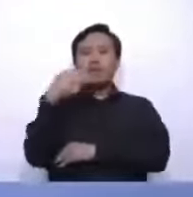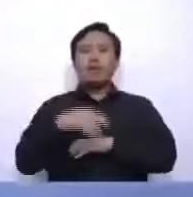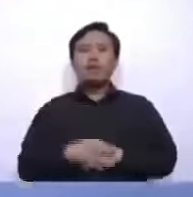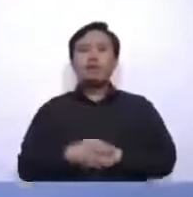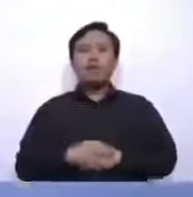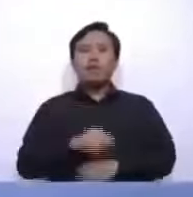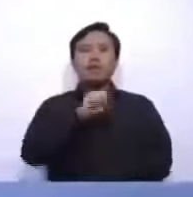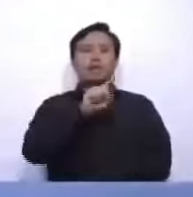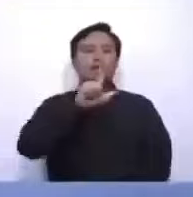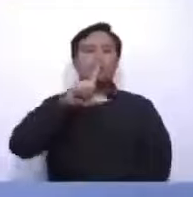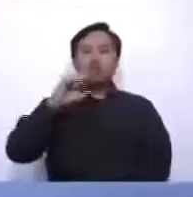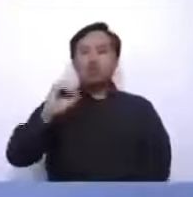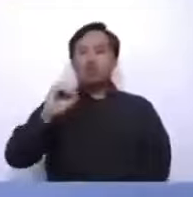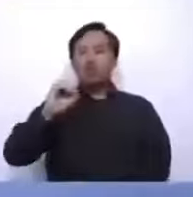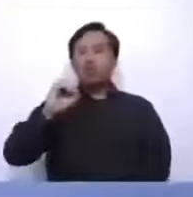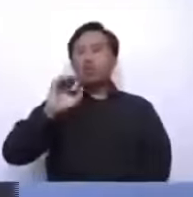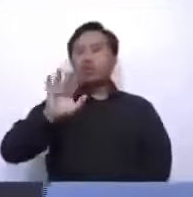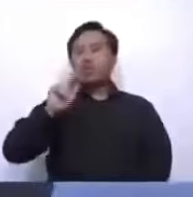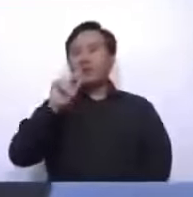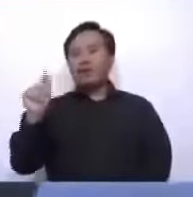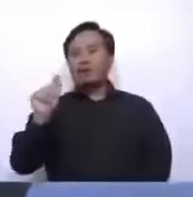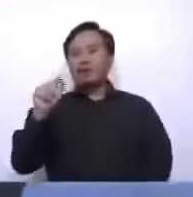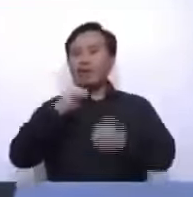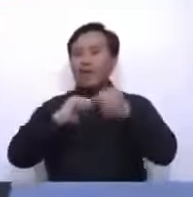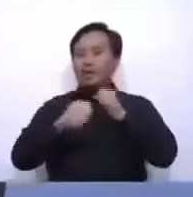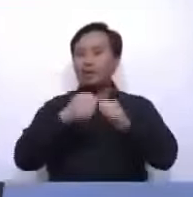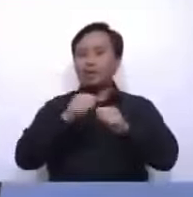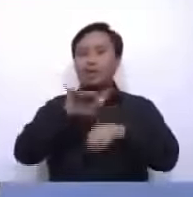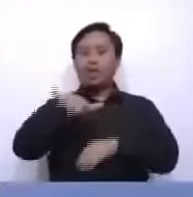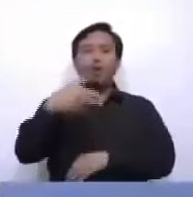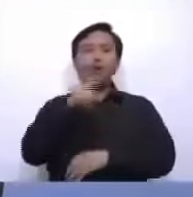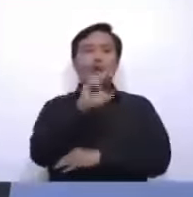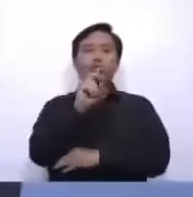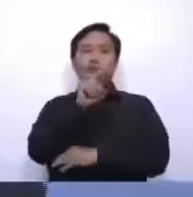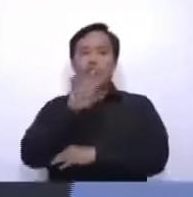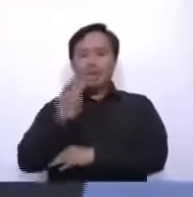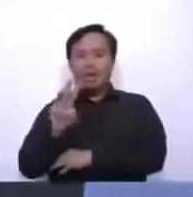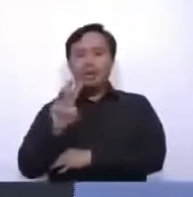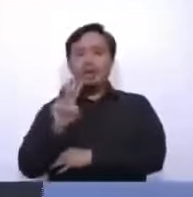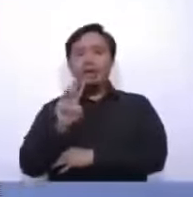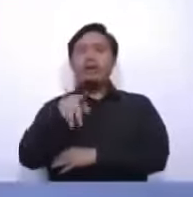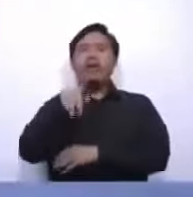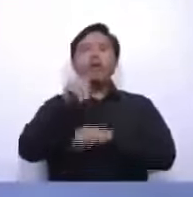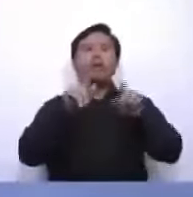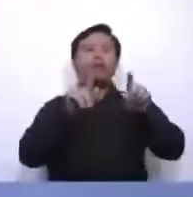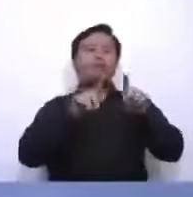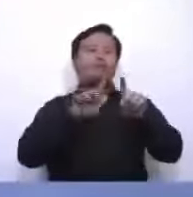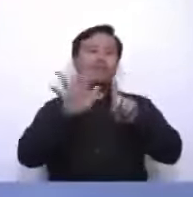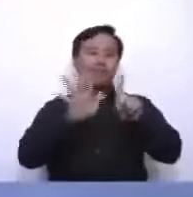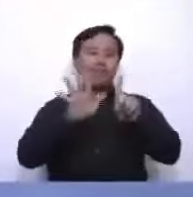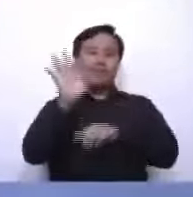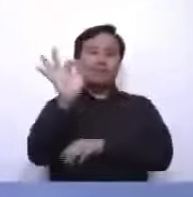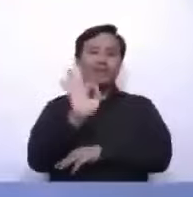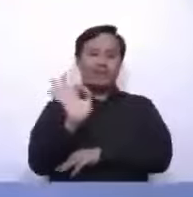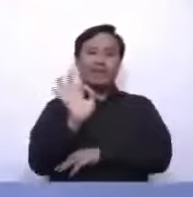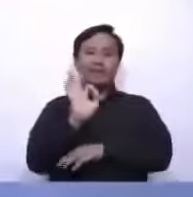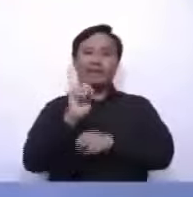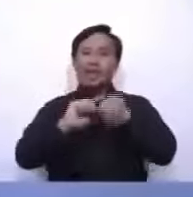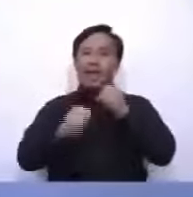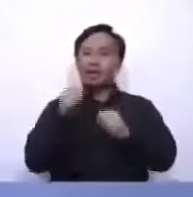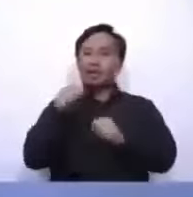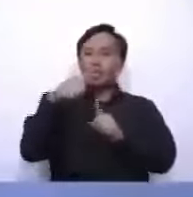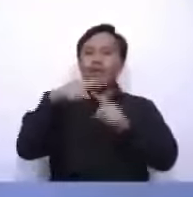Dari 175 ribu kasus di tahun 2023, sekitar 15% merupakan kasus